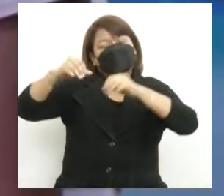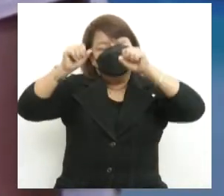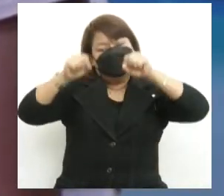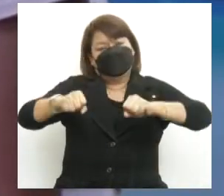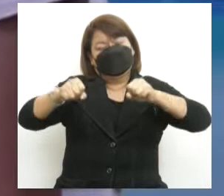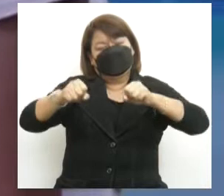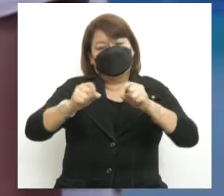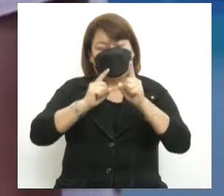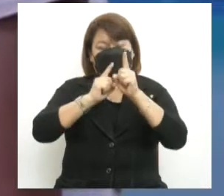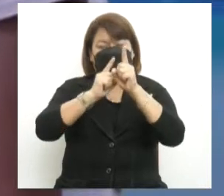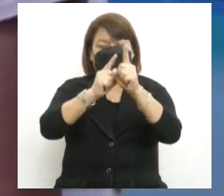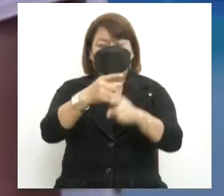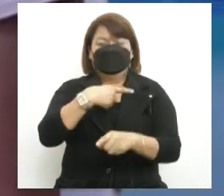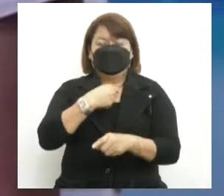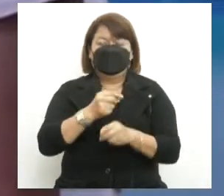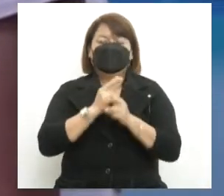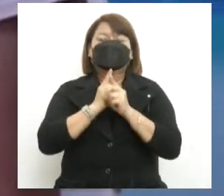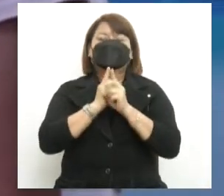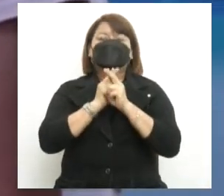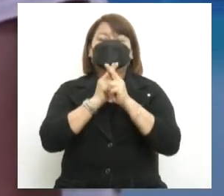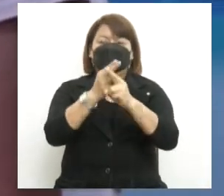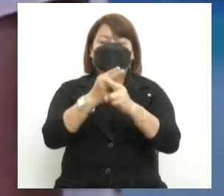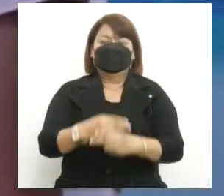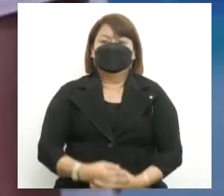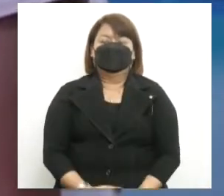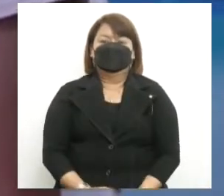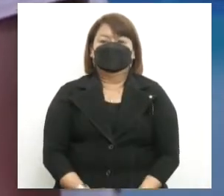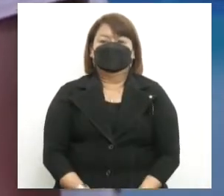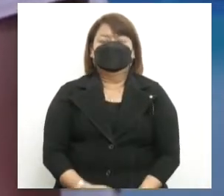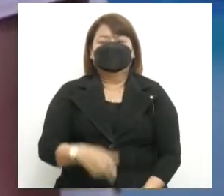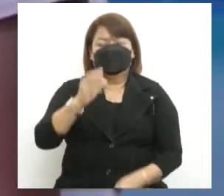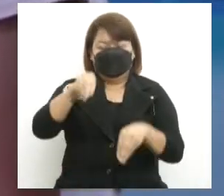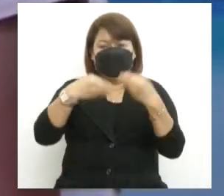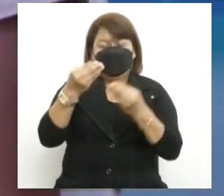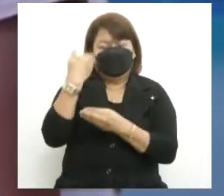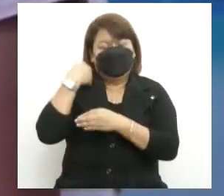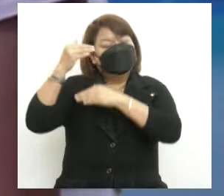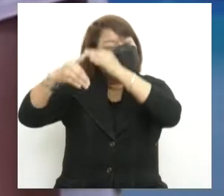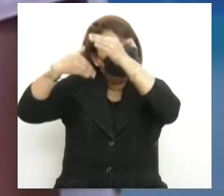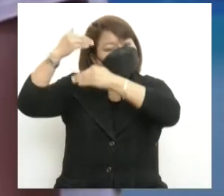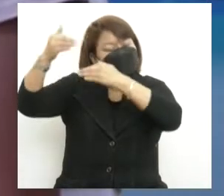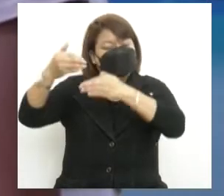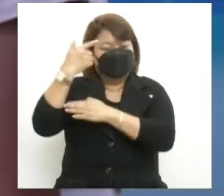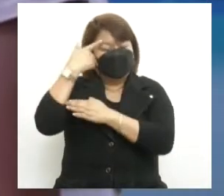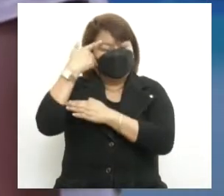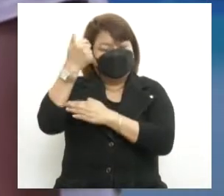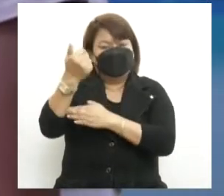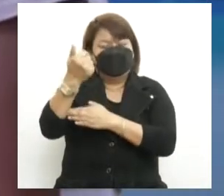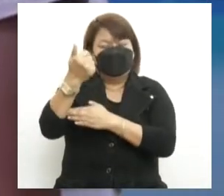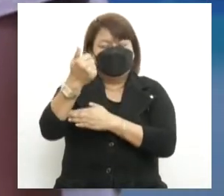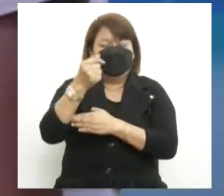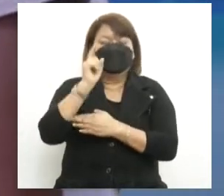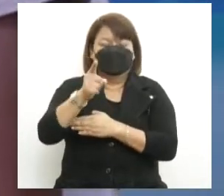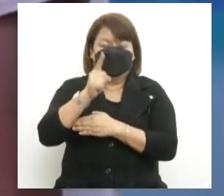ตามความถนัดตามความชอบของแต่ละคนนะคะเพื่อให้เกิดการพัฒนาปัญญาด้านนั้นๆอย่างเต็ม